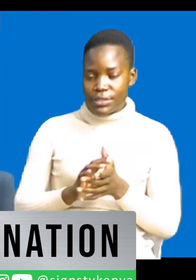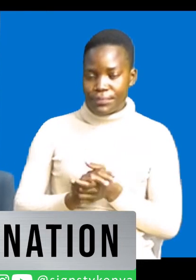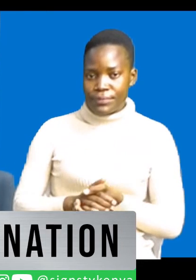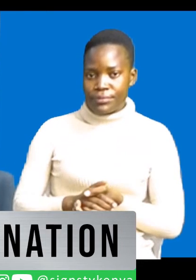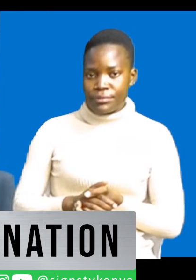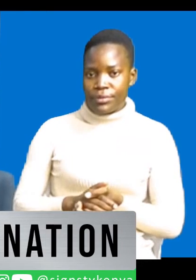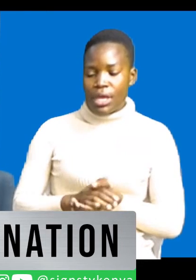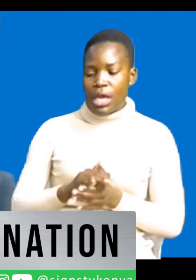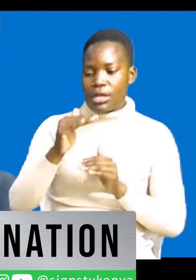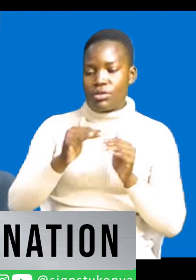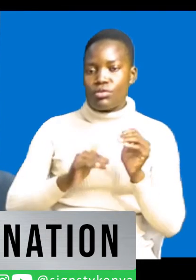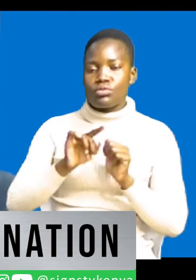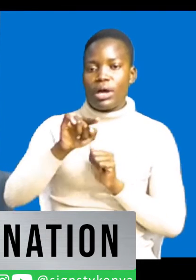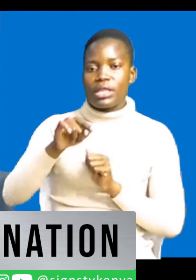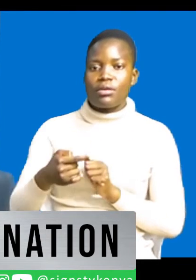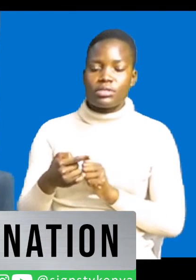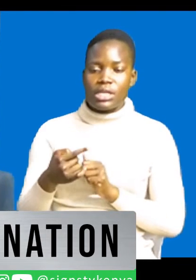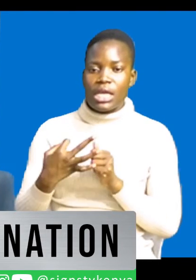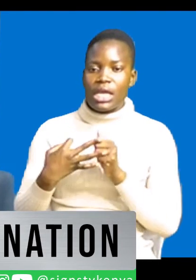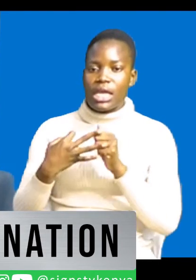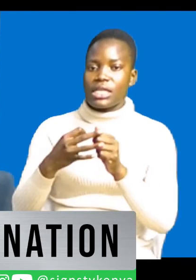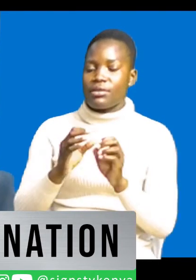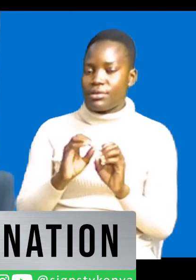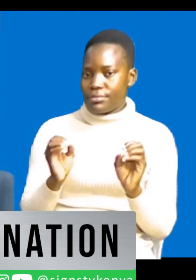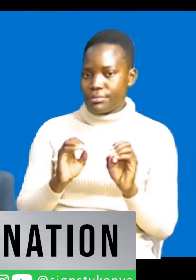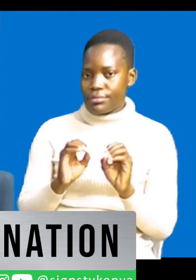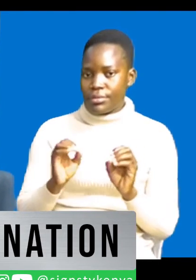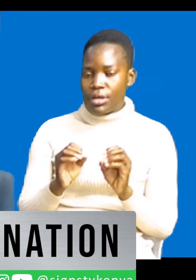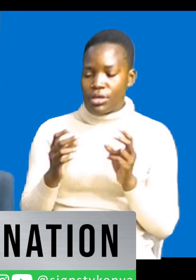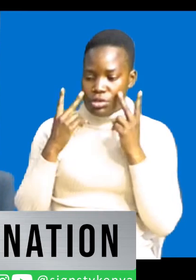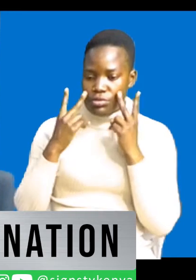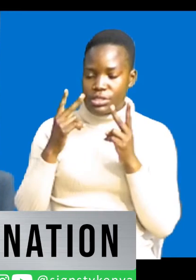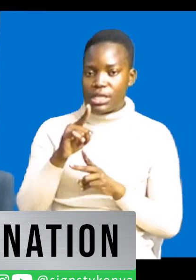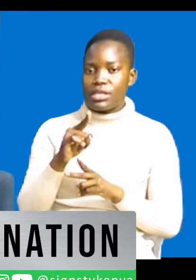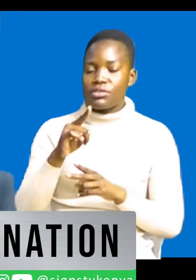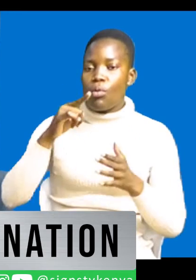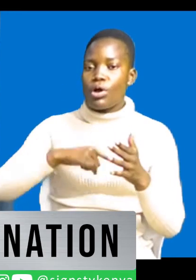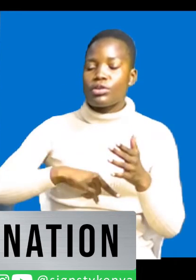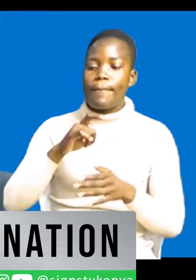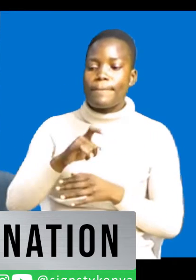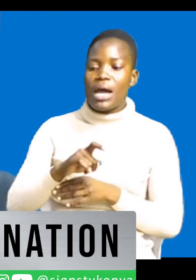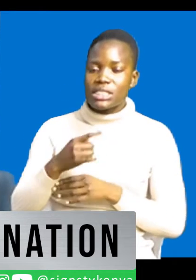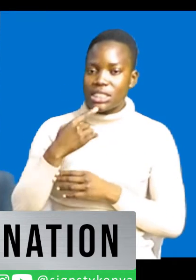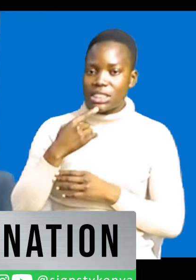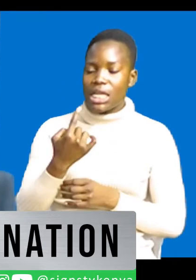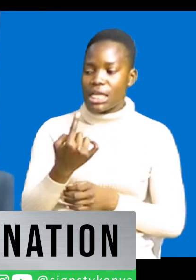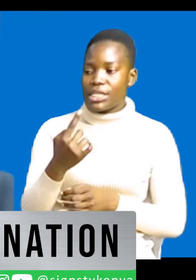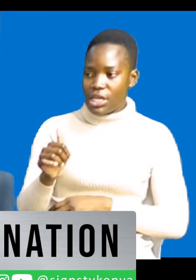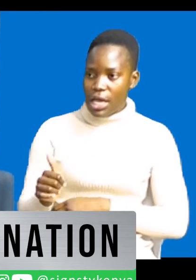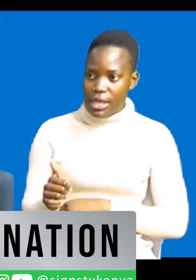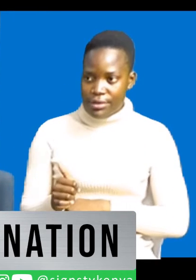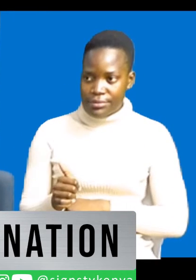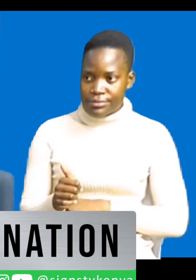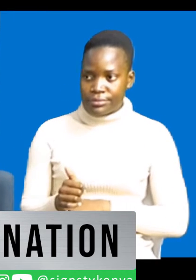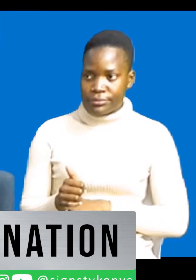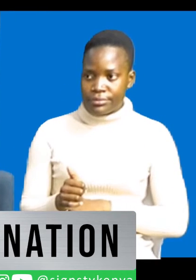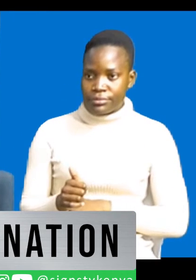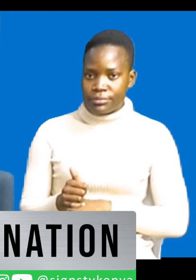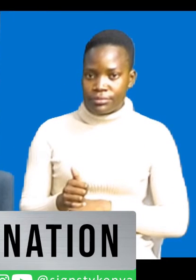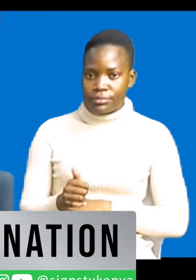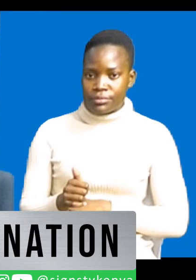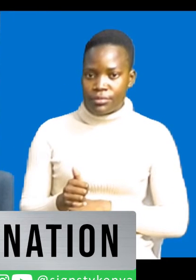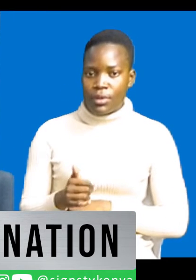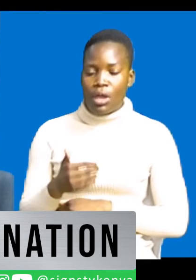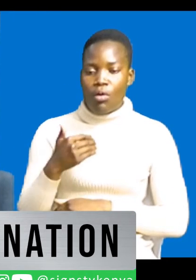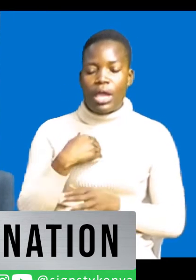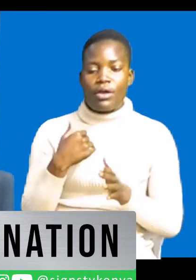ya 1,800 na alipata na shilingi 5. Unaona hizi ni vitu tunafaa kuambiana kama nchi hii. It's some kind of injustice. Tuko